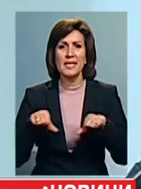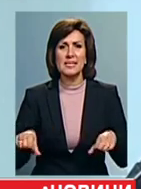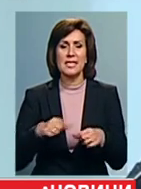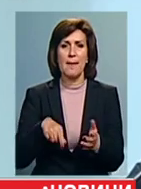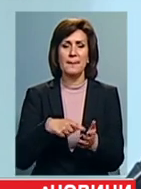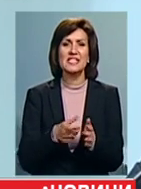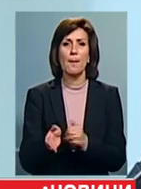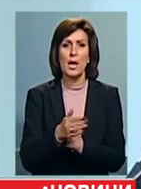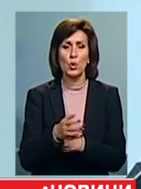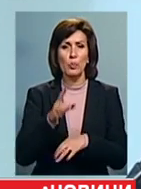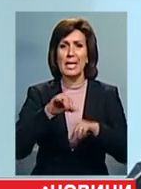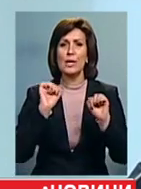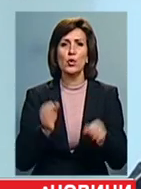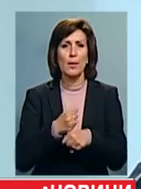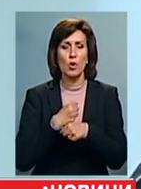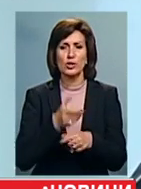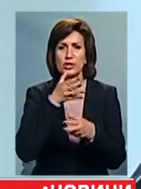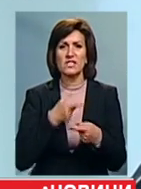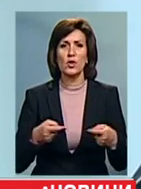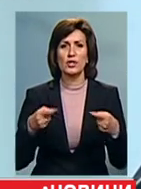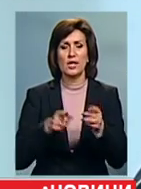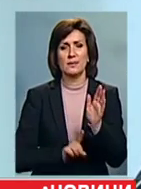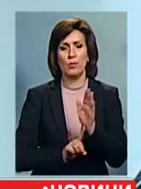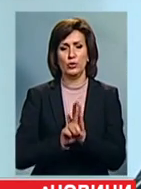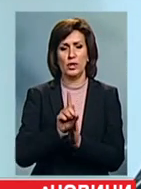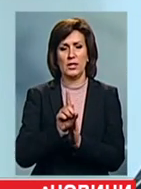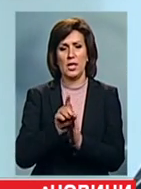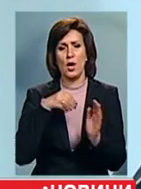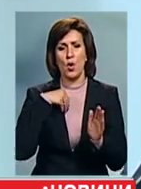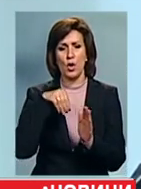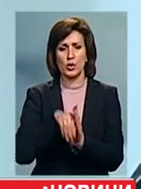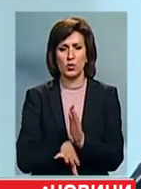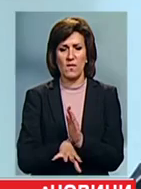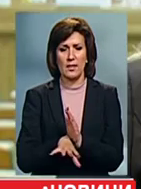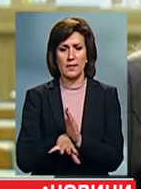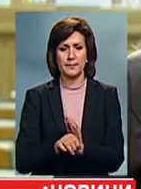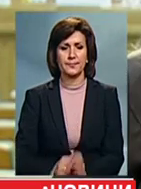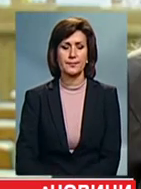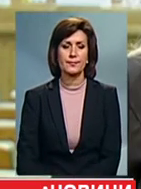комісіям міста Маріуполя і неможливість своєчасного початку голосування.